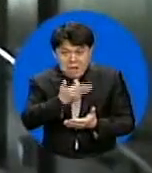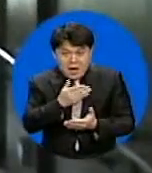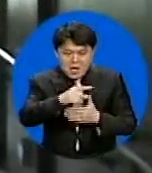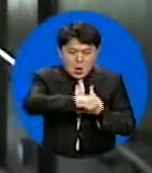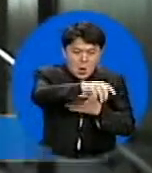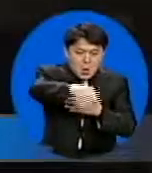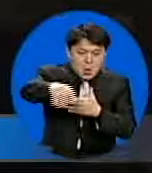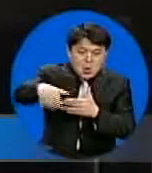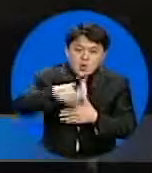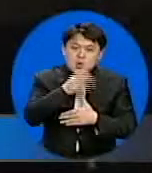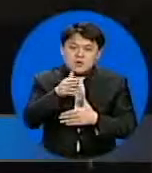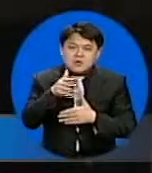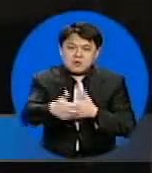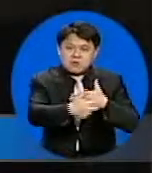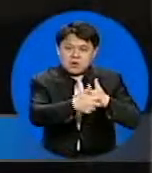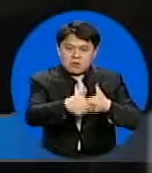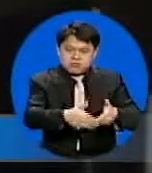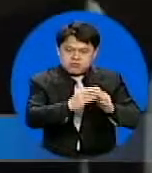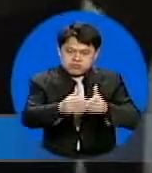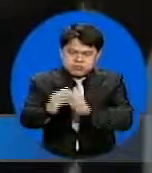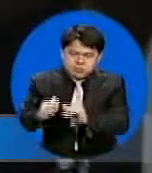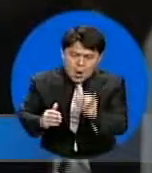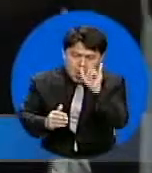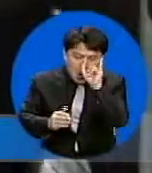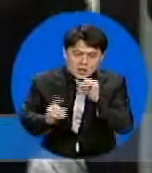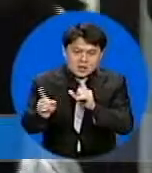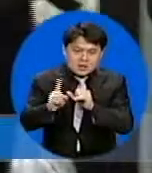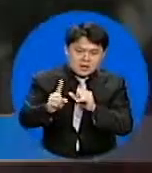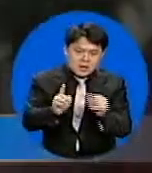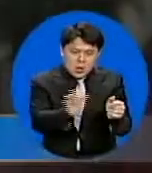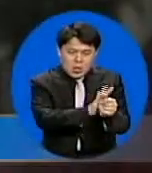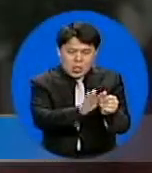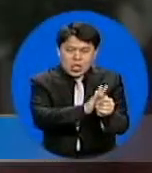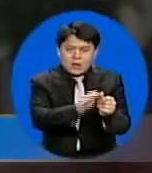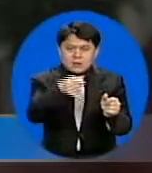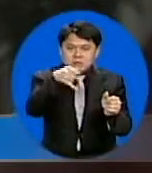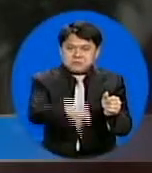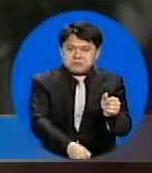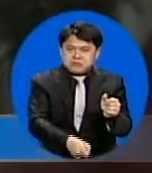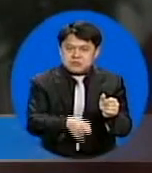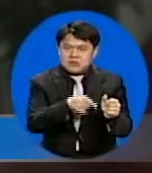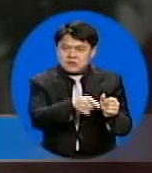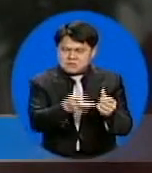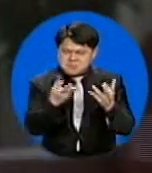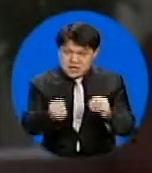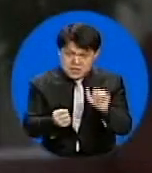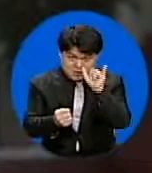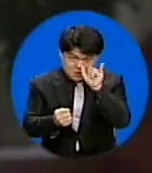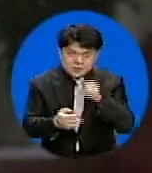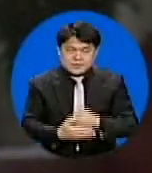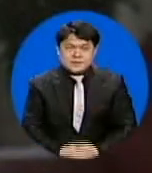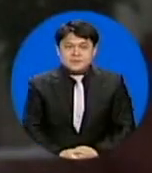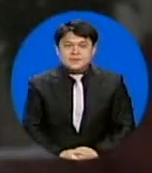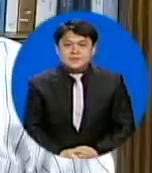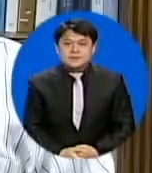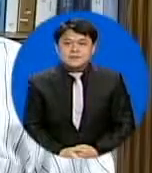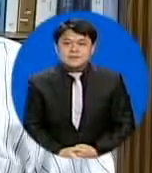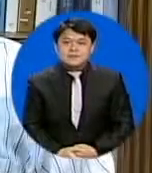노인 요양시설이 무분별하게 들어서면서 질적 수준이 낮아 이름뿐인 요양시설로 전락하고 있는